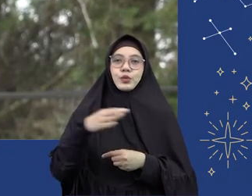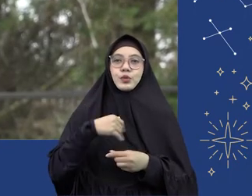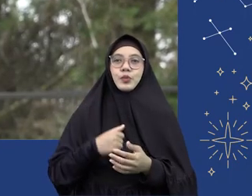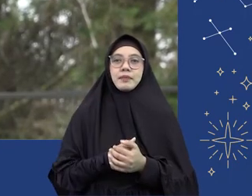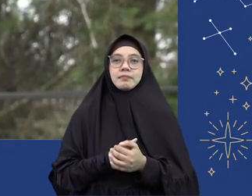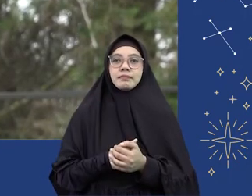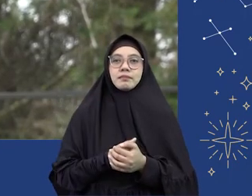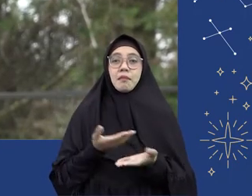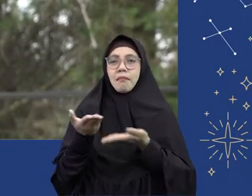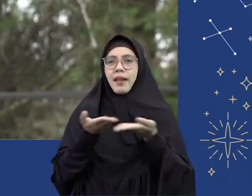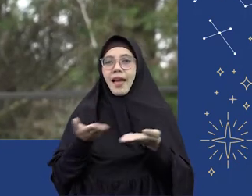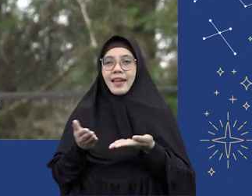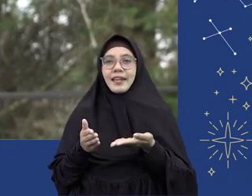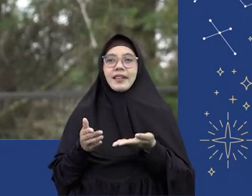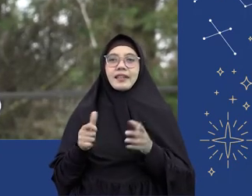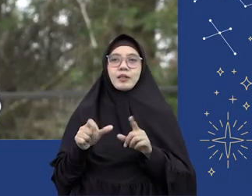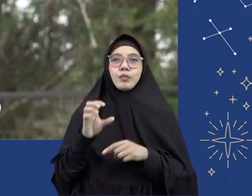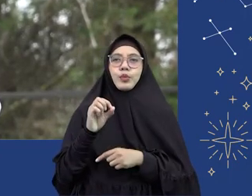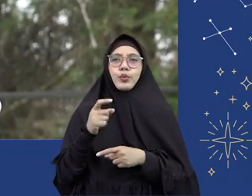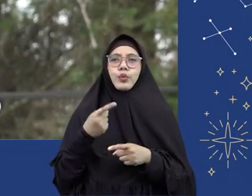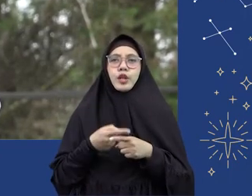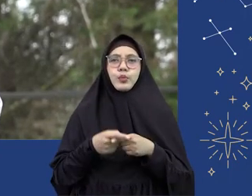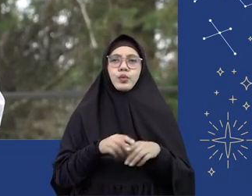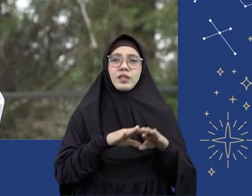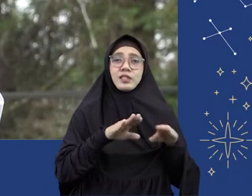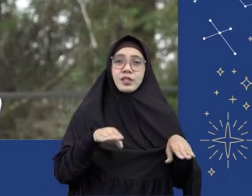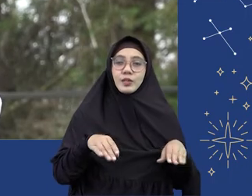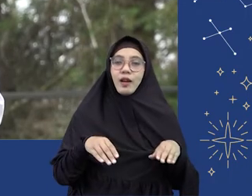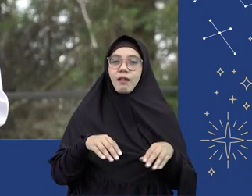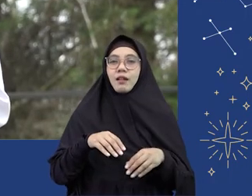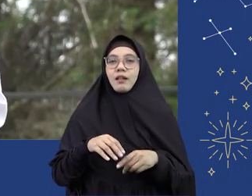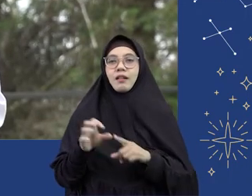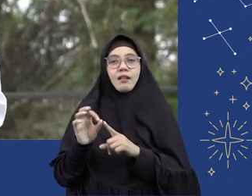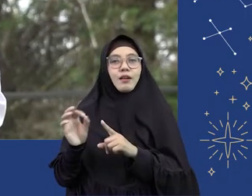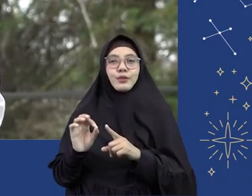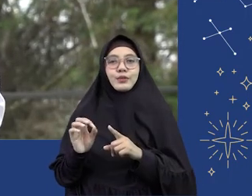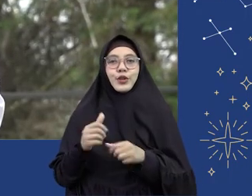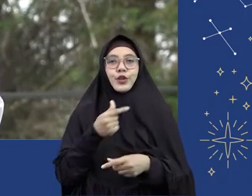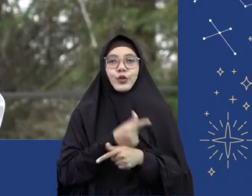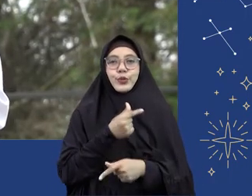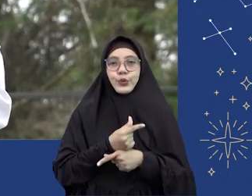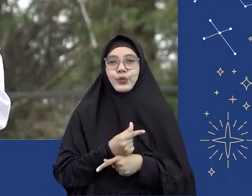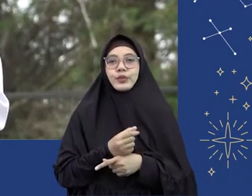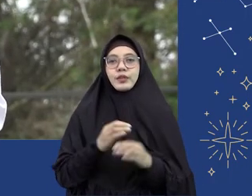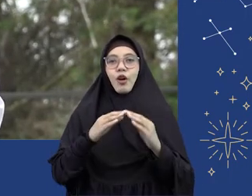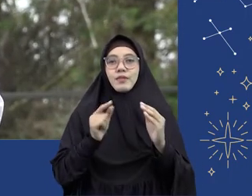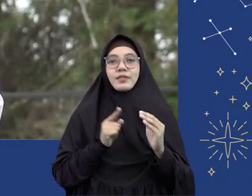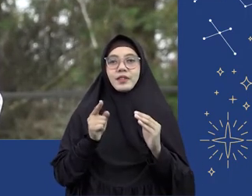melayani sekitar 60-an ribu siswa sekolah ratusan guru yang kami latih di observatorium